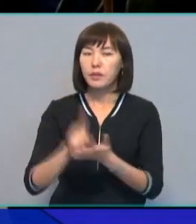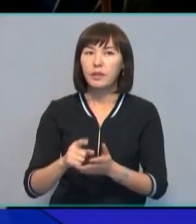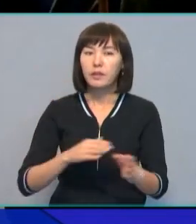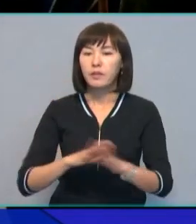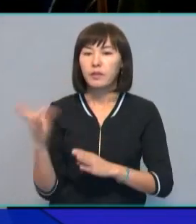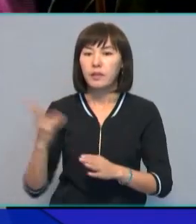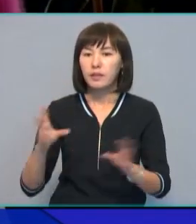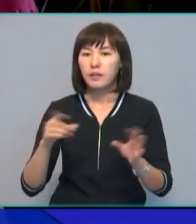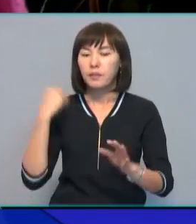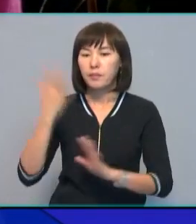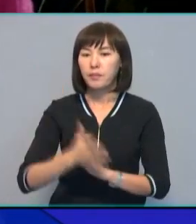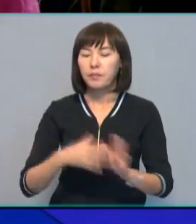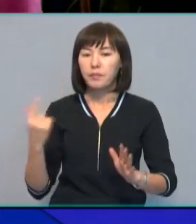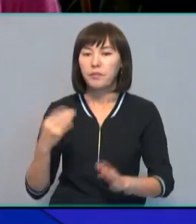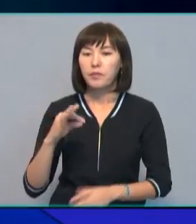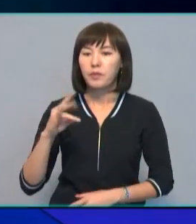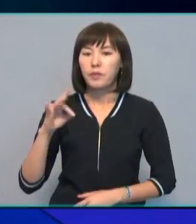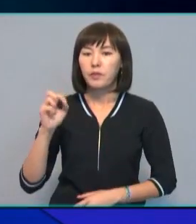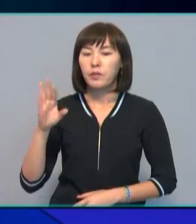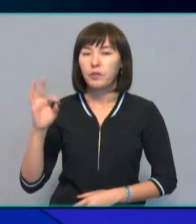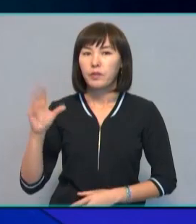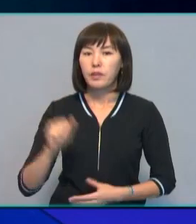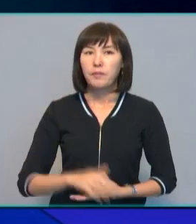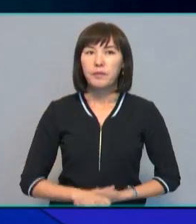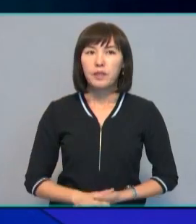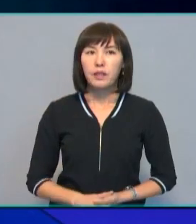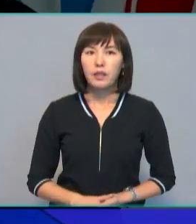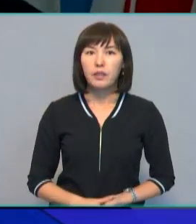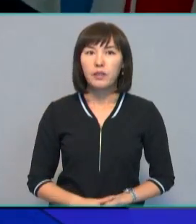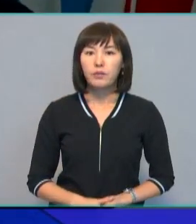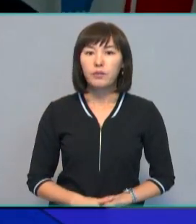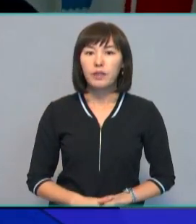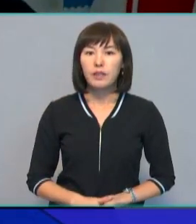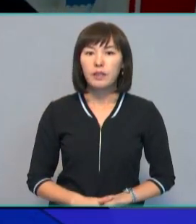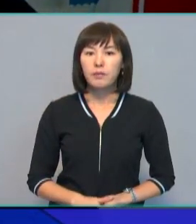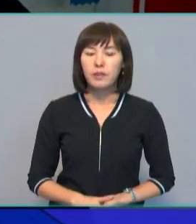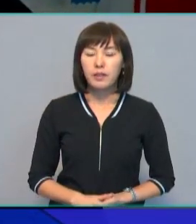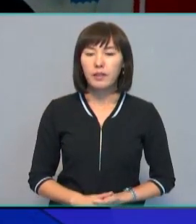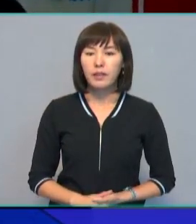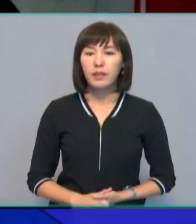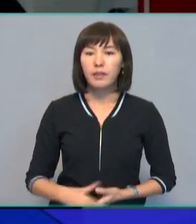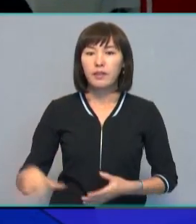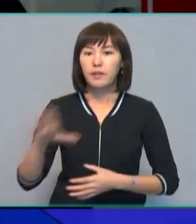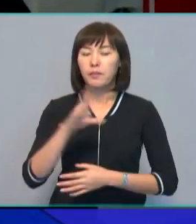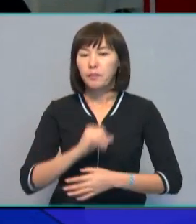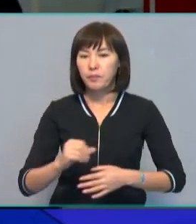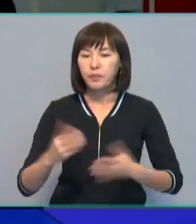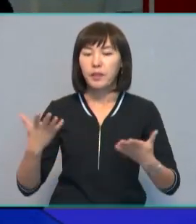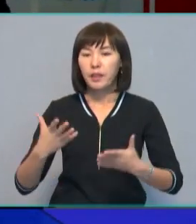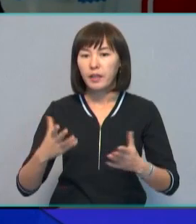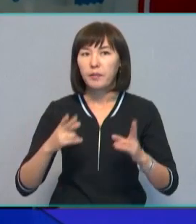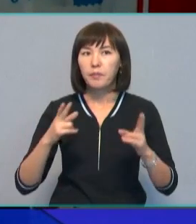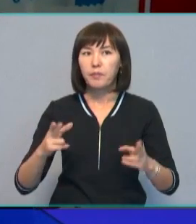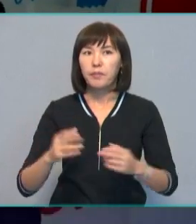орындау керек екен жеті ұғынғандардың бірі Шарапат Торғаутова. Халық түсінеді бірте-бірте. Бір-екеу алғаннан кейін бәрі алады. Қайқа бар